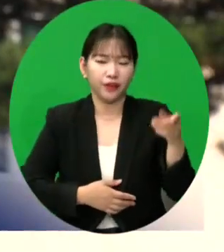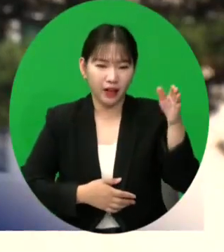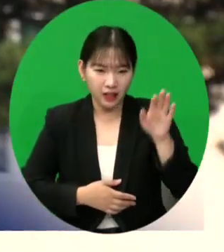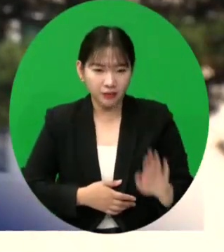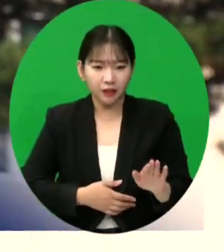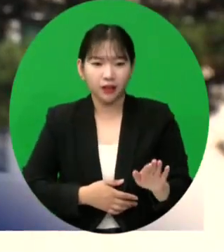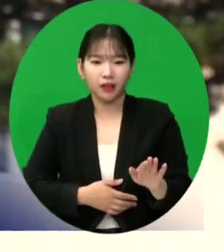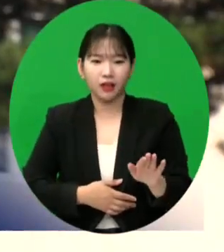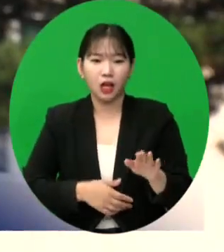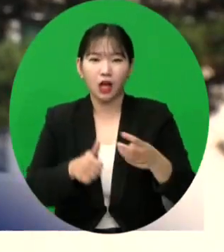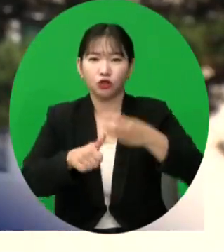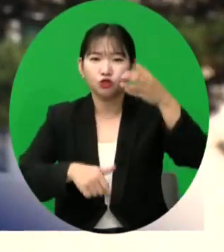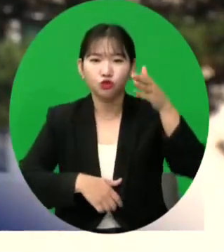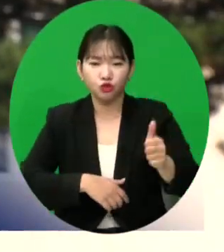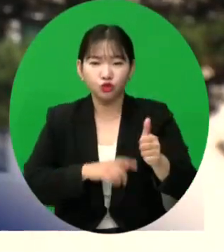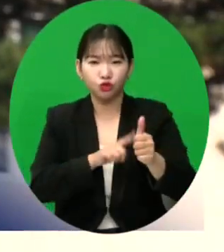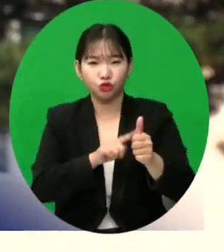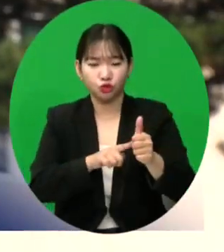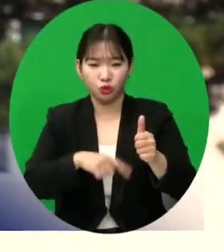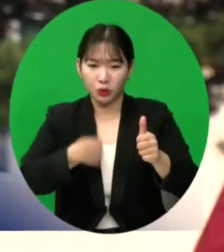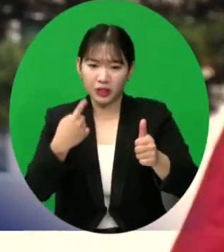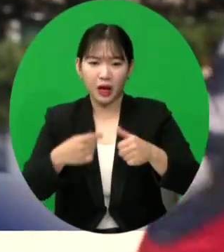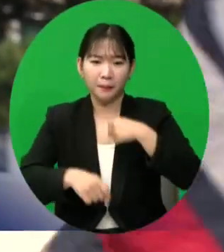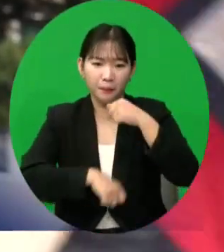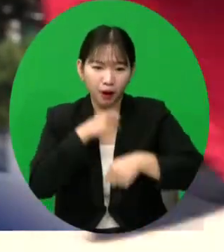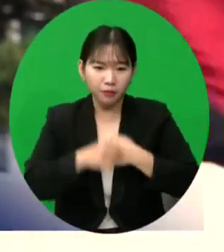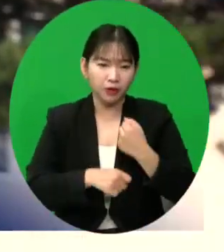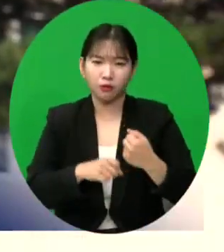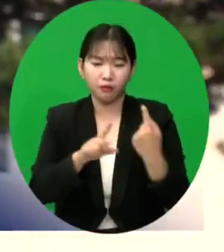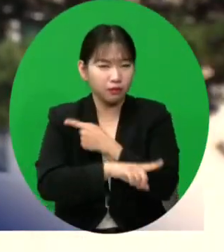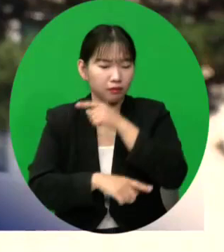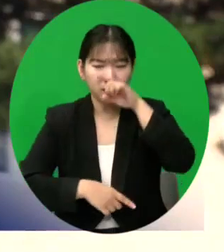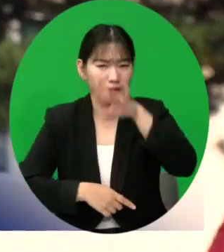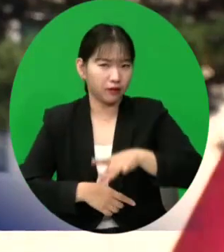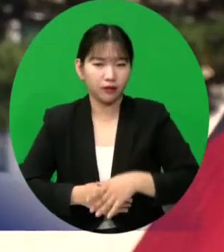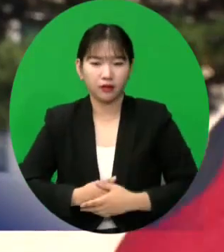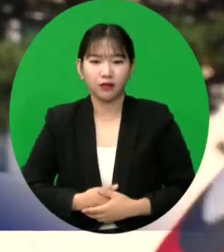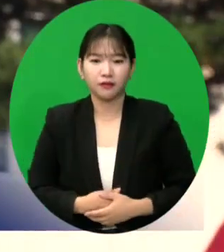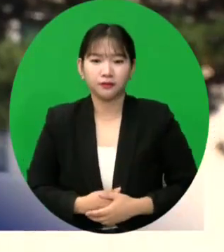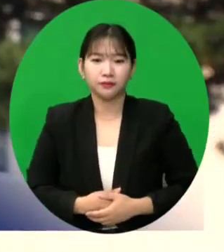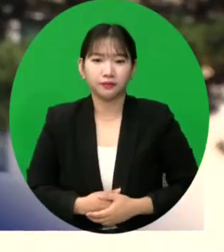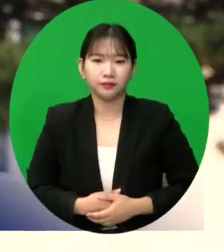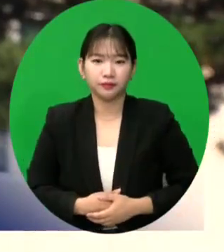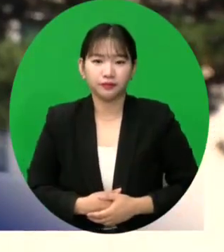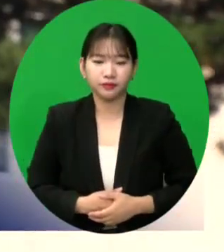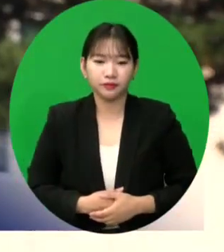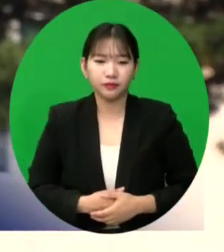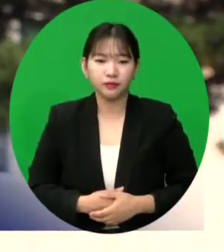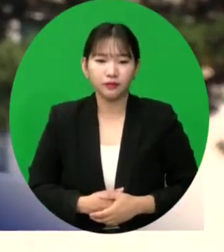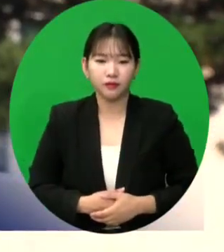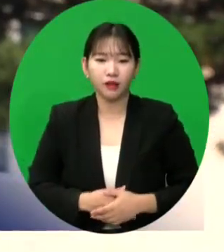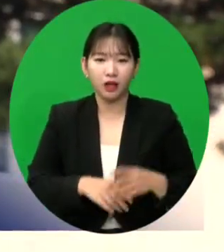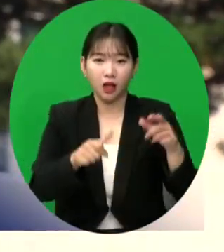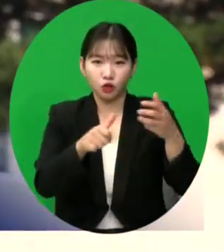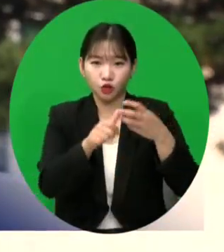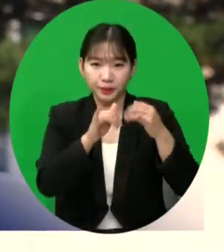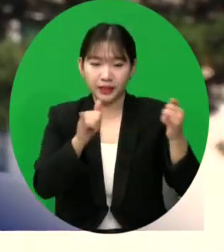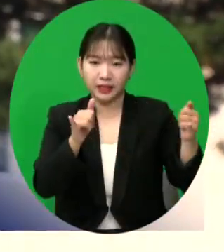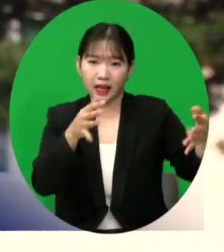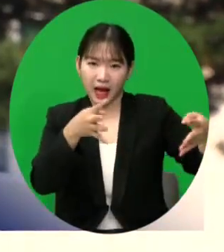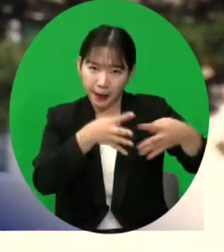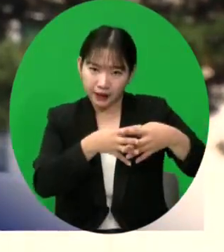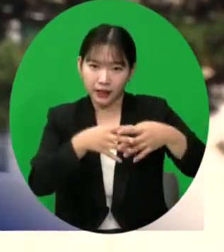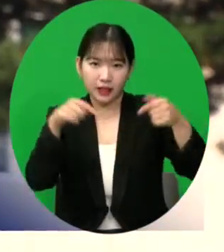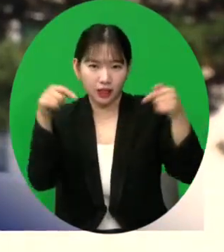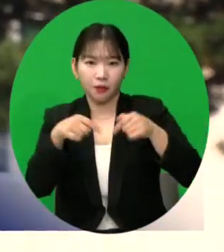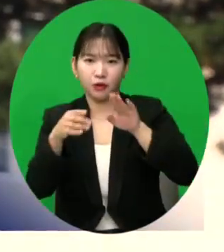하지만 이거를 바꾸는 것은 군수 마음대로 바꿀 수 있는 것이 아닙니다. 국민들이 합의하고